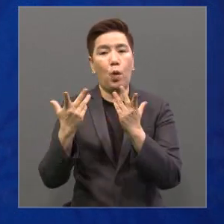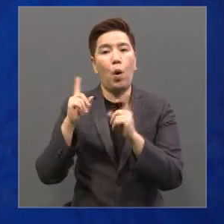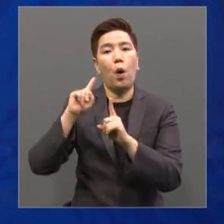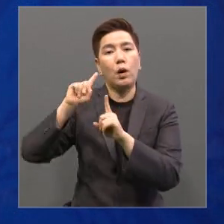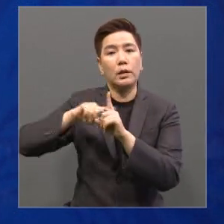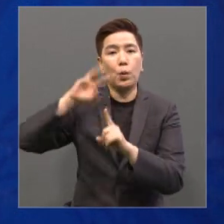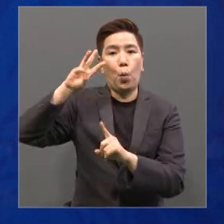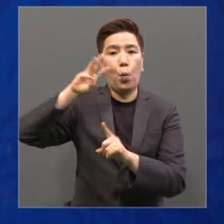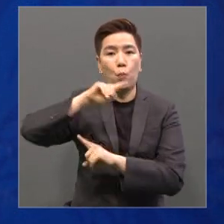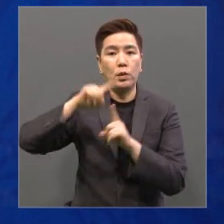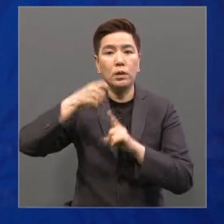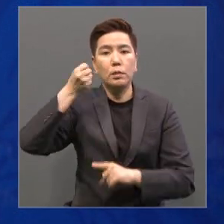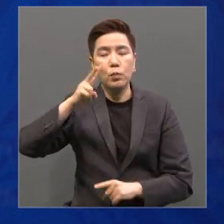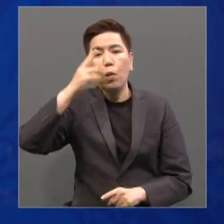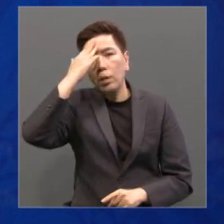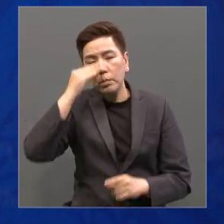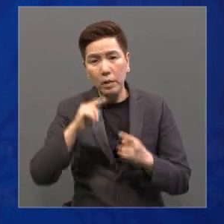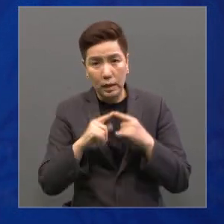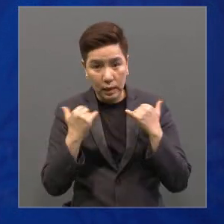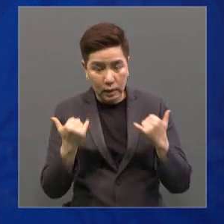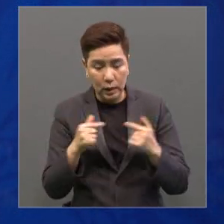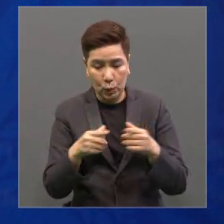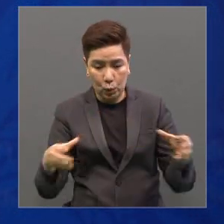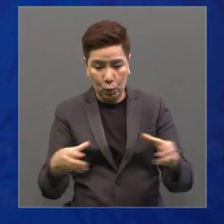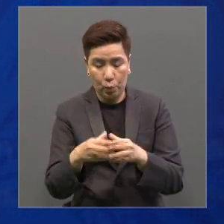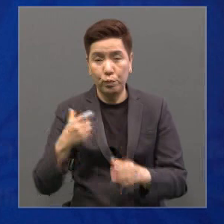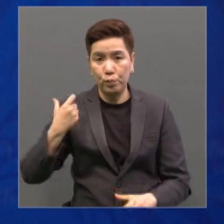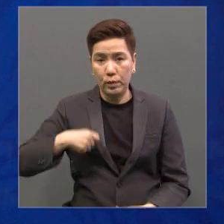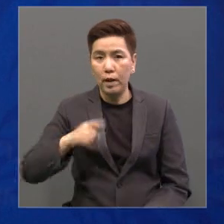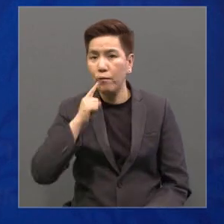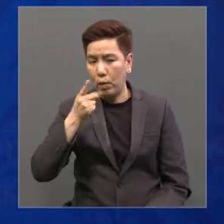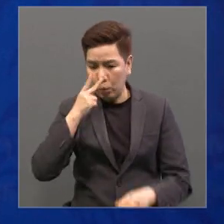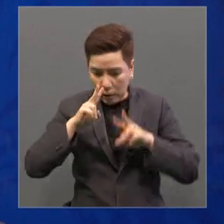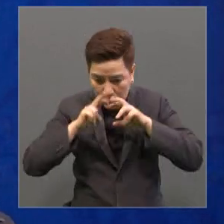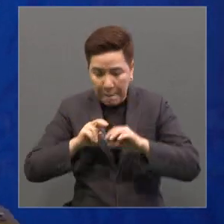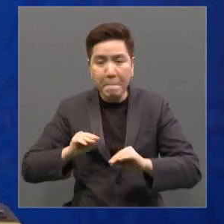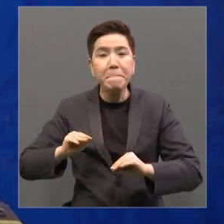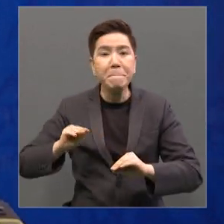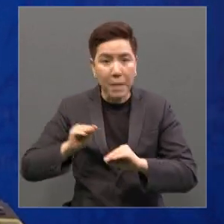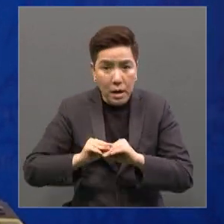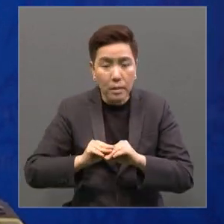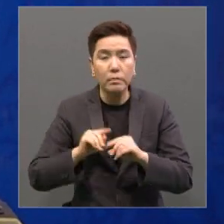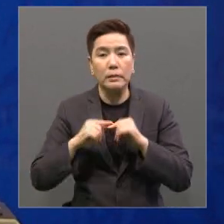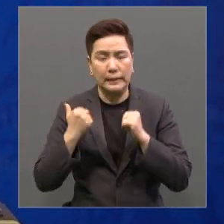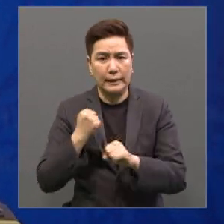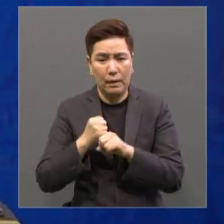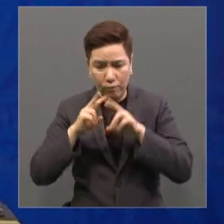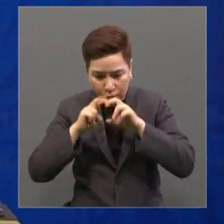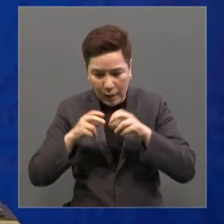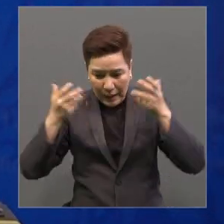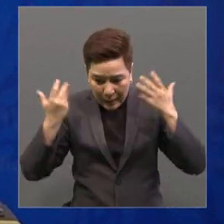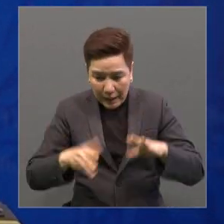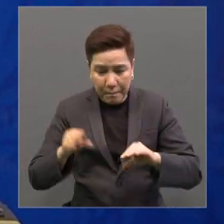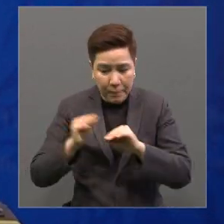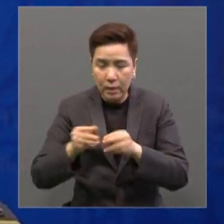12มิถุนายนครับเนื่องจากว่าตอนนั้นเนี่ยทางพนักงานอัยการมีคำสั่งให้สอบสวนเพิ่มเติมแล้วทางพนักงานสอบสวนยัง